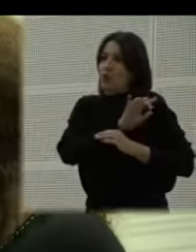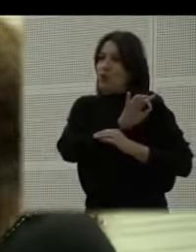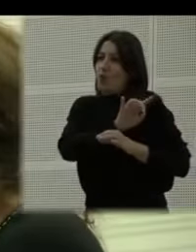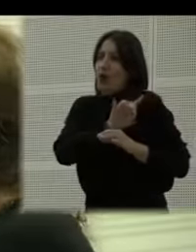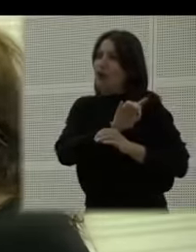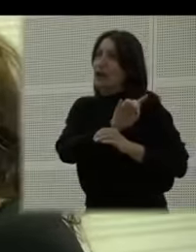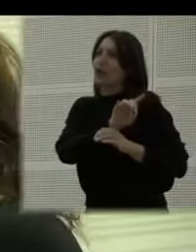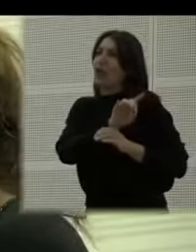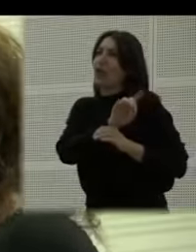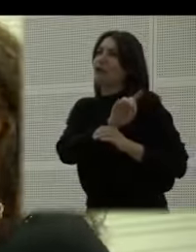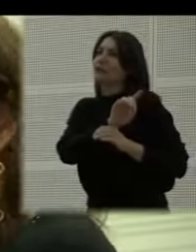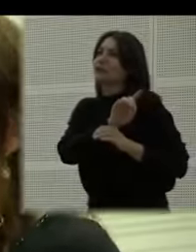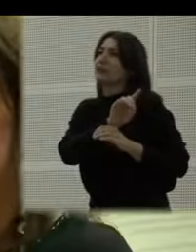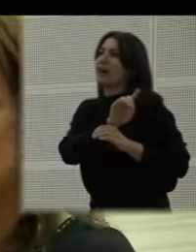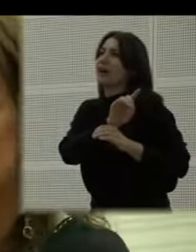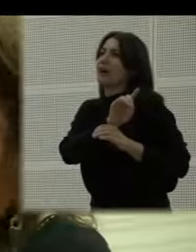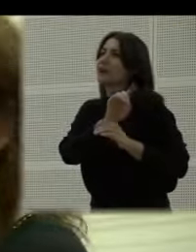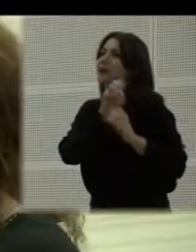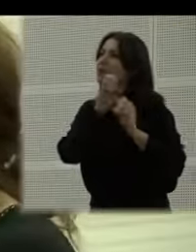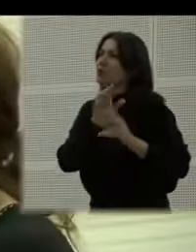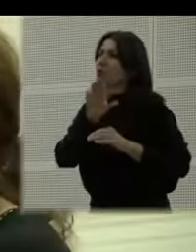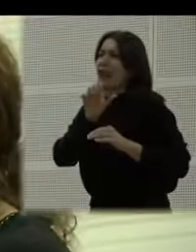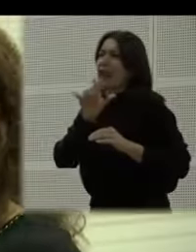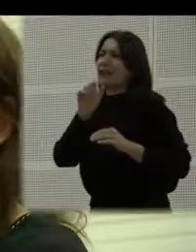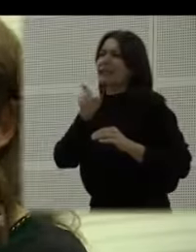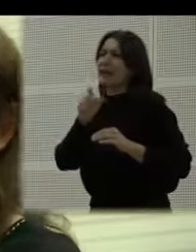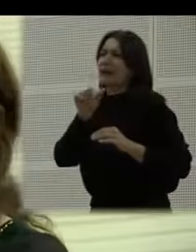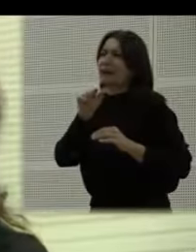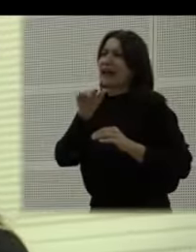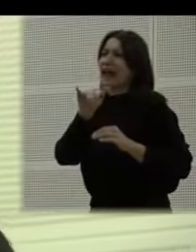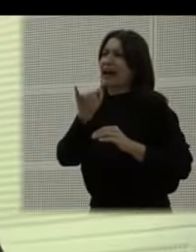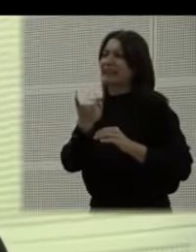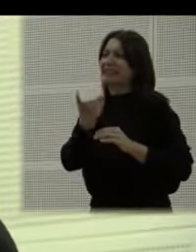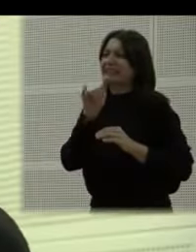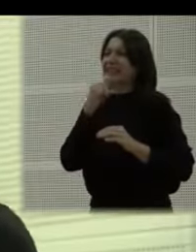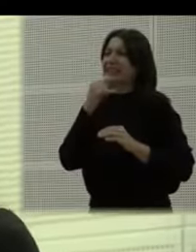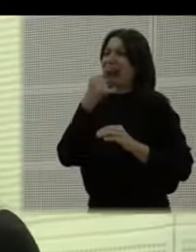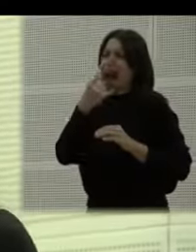Elisabetta Gardini, che vabbè, mi faceva una cosa, vabbè, tiriamo lo sciacquone su quella storia, vabbè.